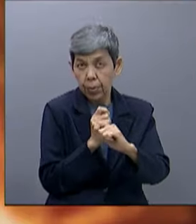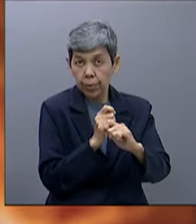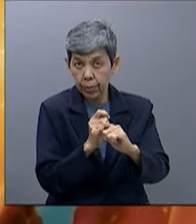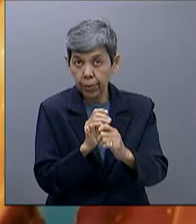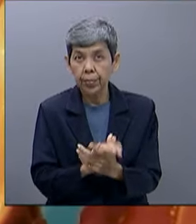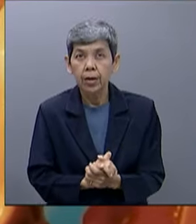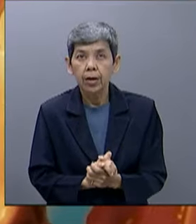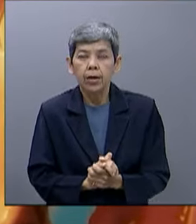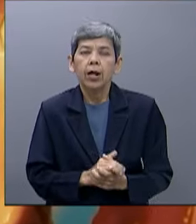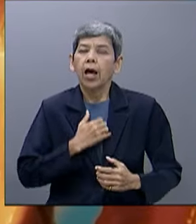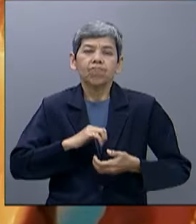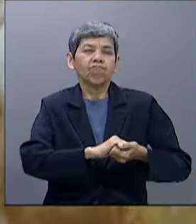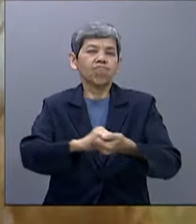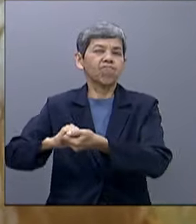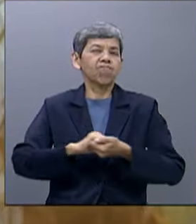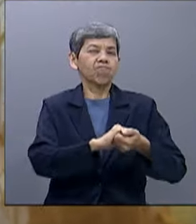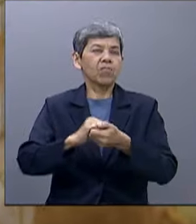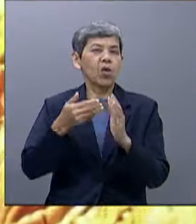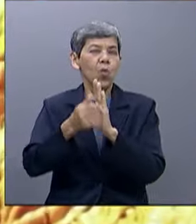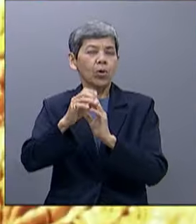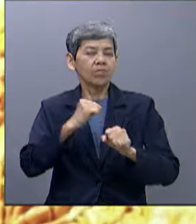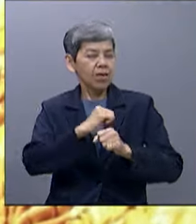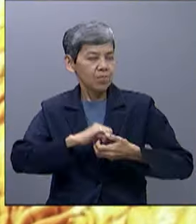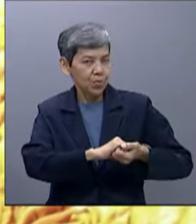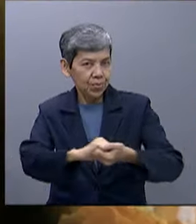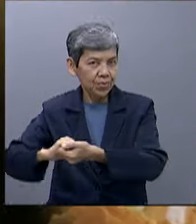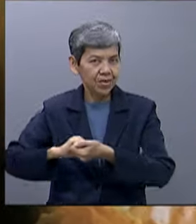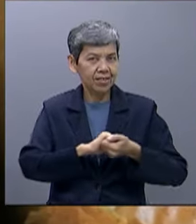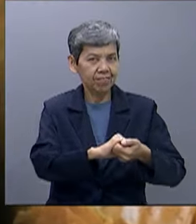ผ่านพลังความสามัคคีของชาวอุบล